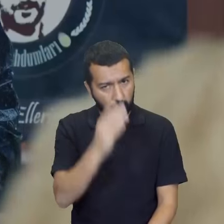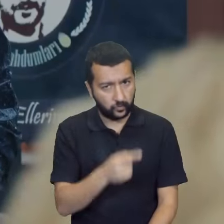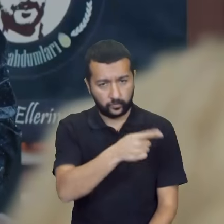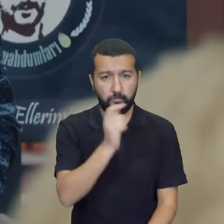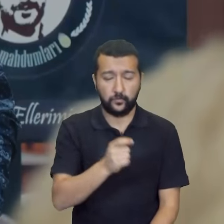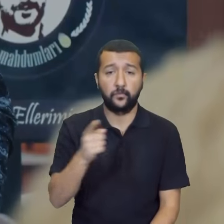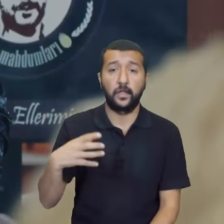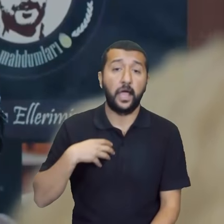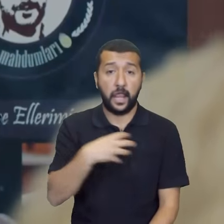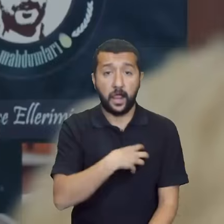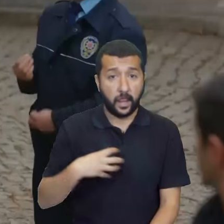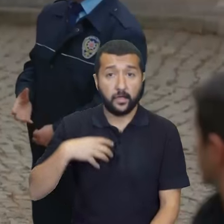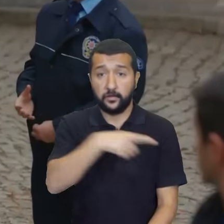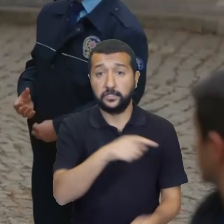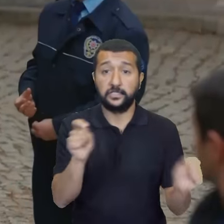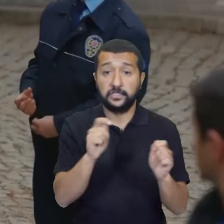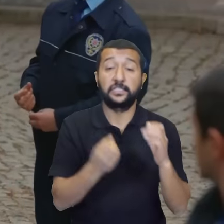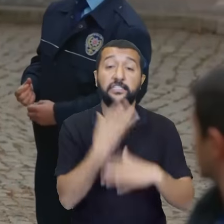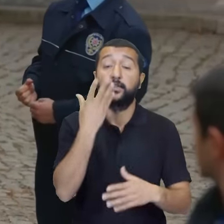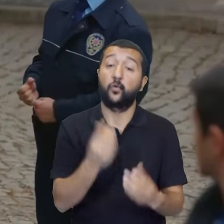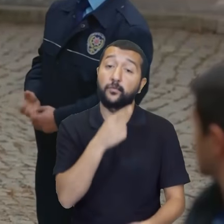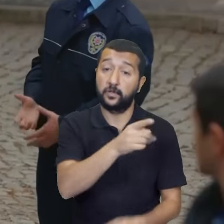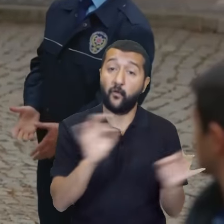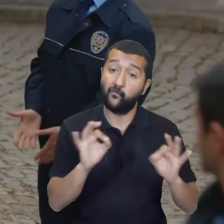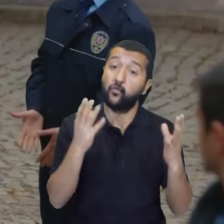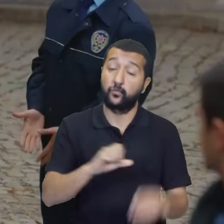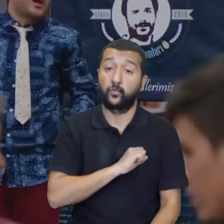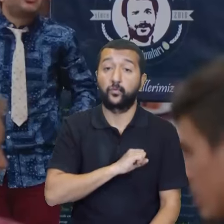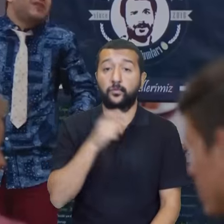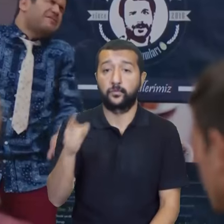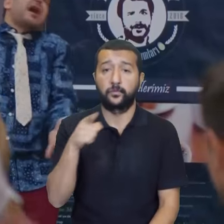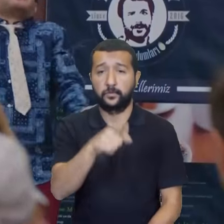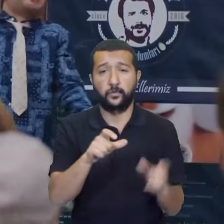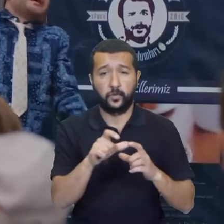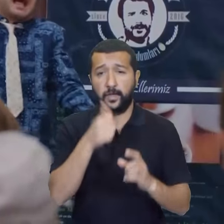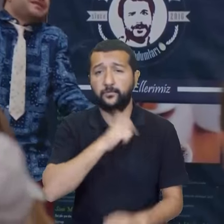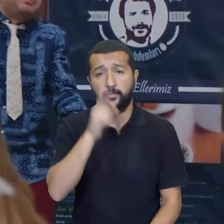mı? Anneannemin üstüne paravan şirket kurmuş olabilir. Gerçekten korkuyorum.